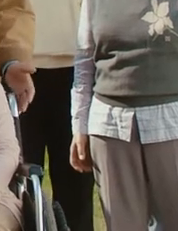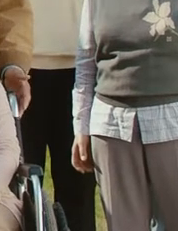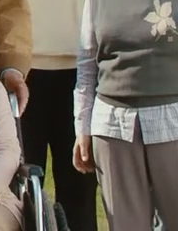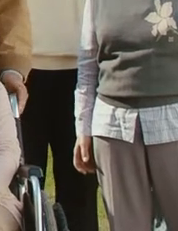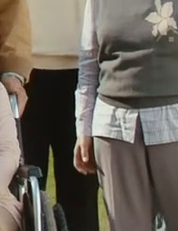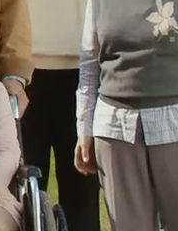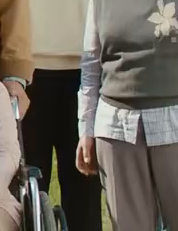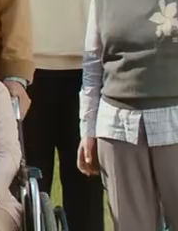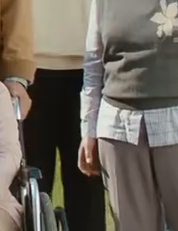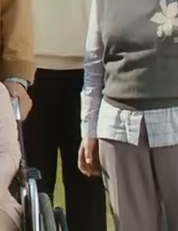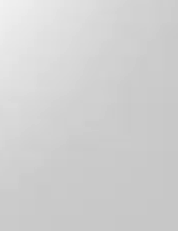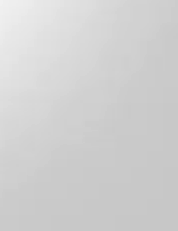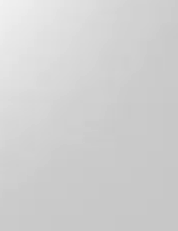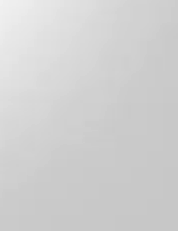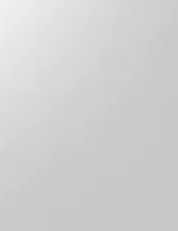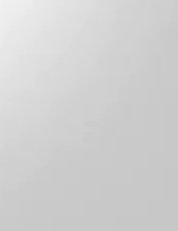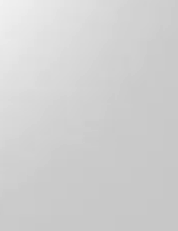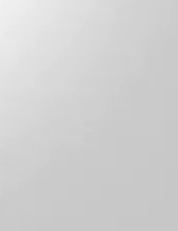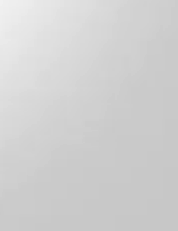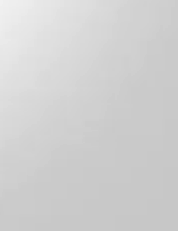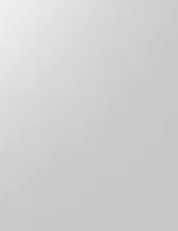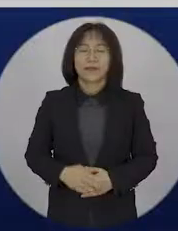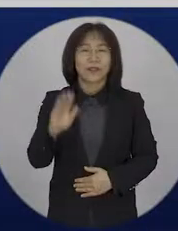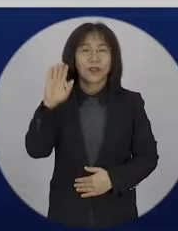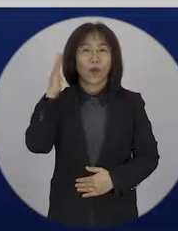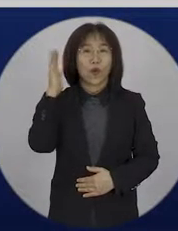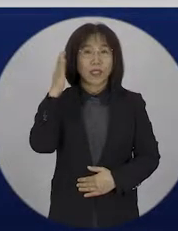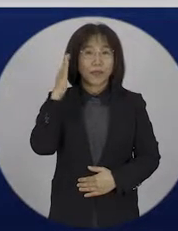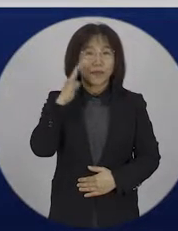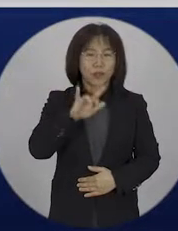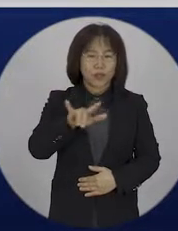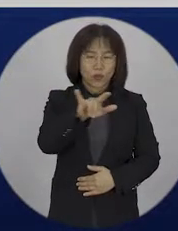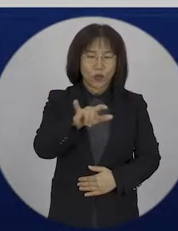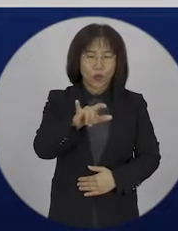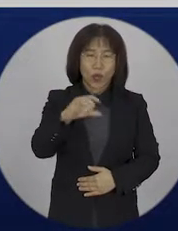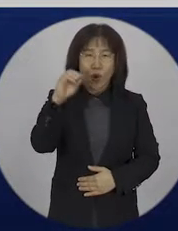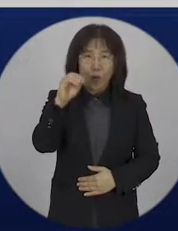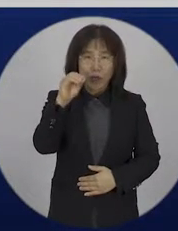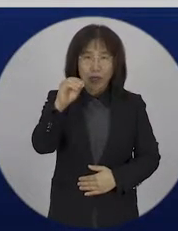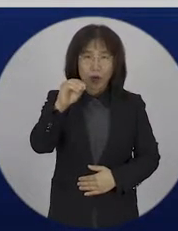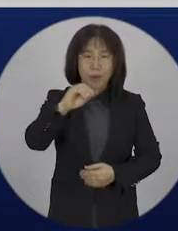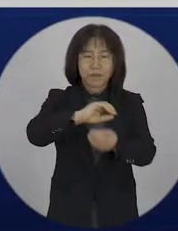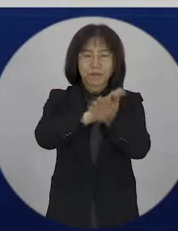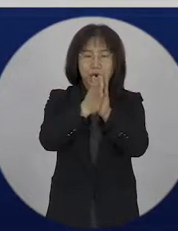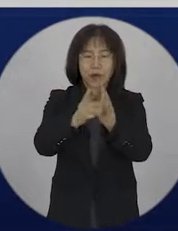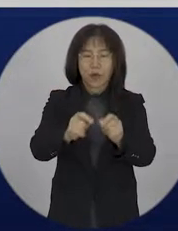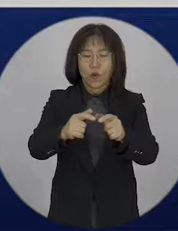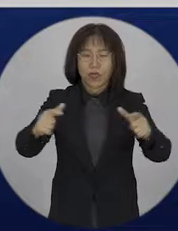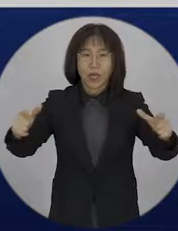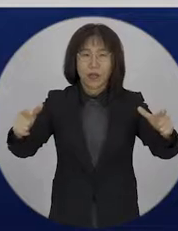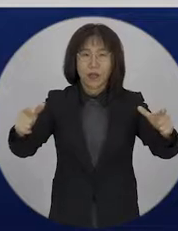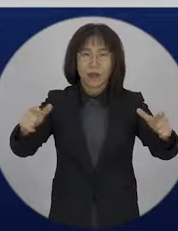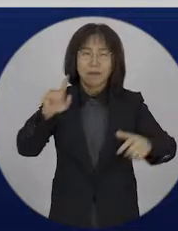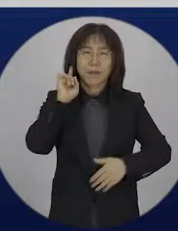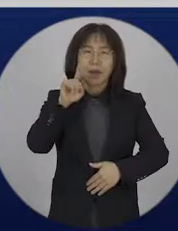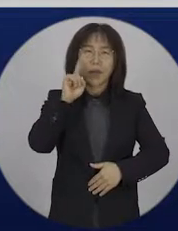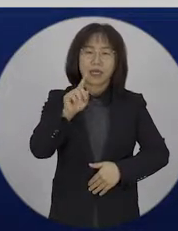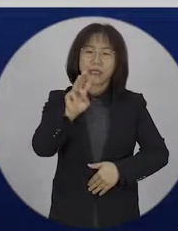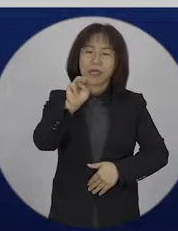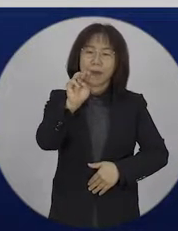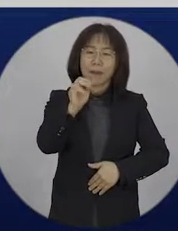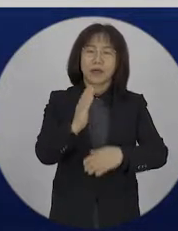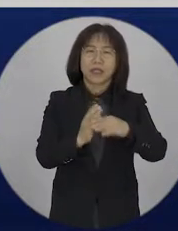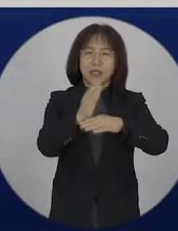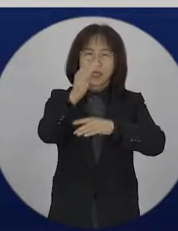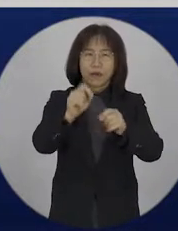아름다운 선거, 행복한 대한민국. 최근 오미크론 변이 확산으로 인해 연일 3만 명을 훌쩍 넘는